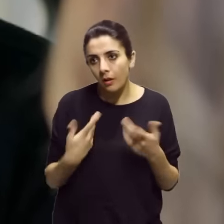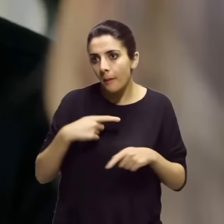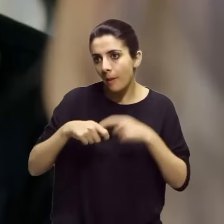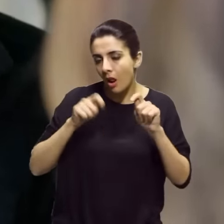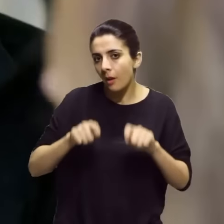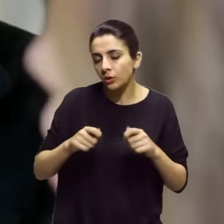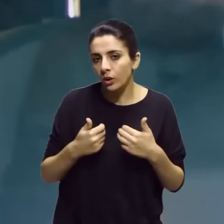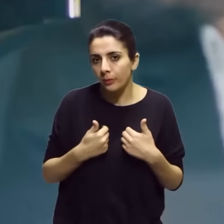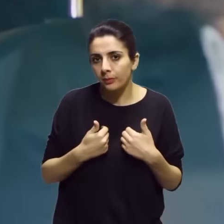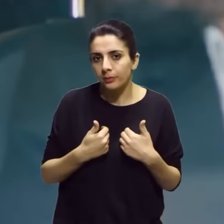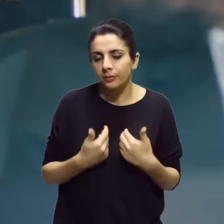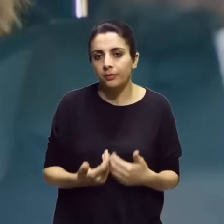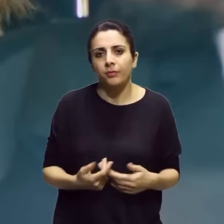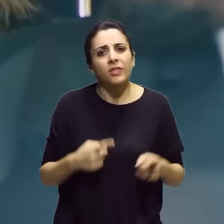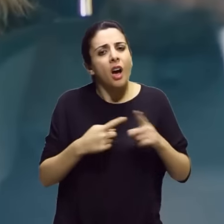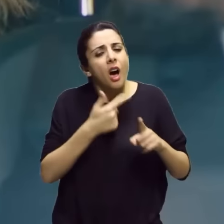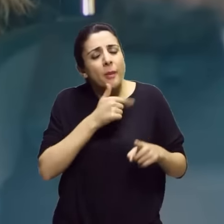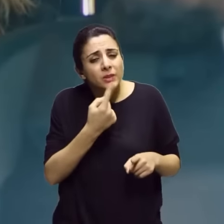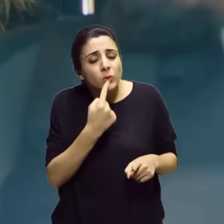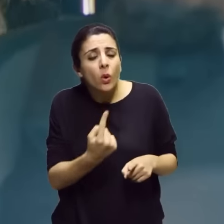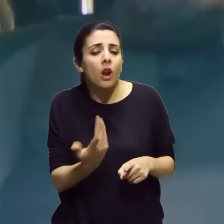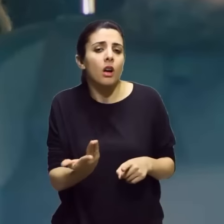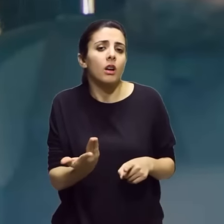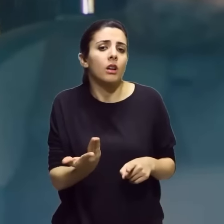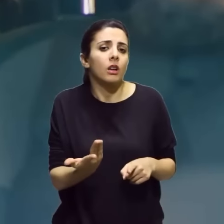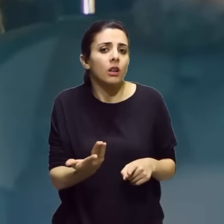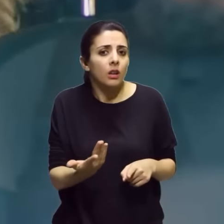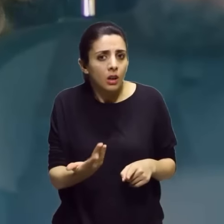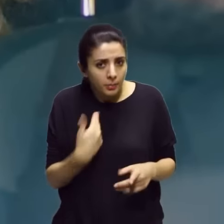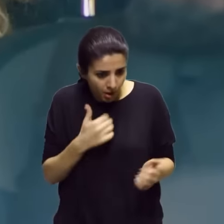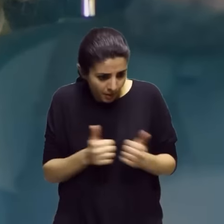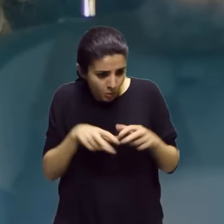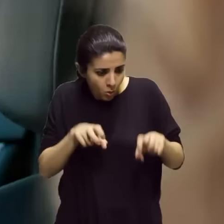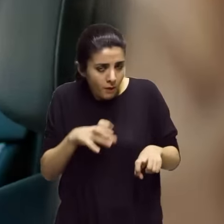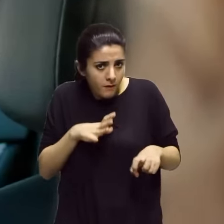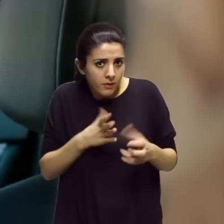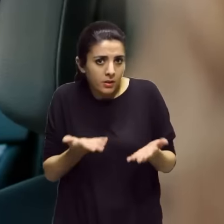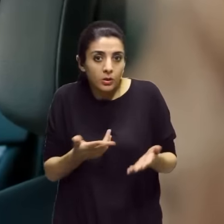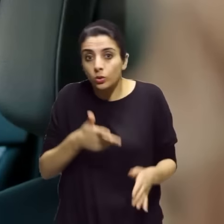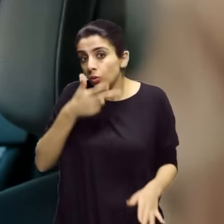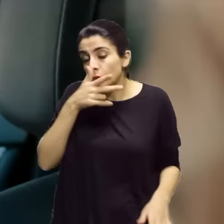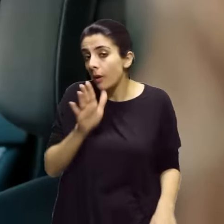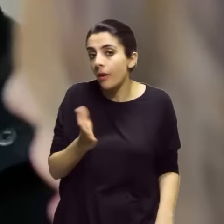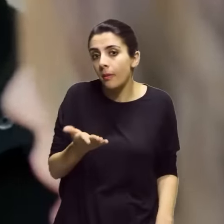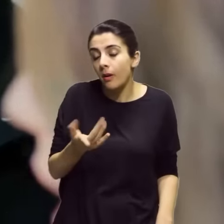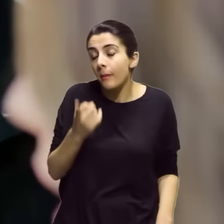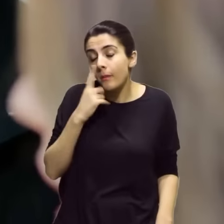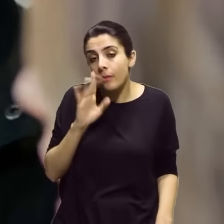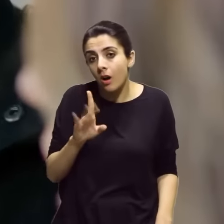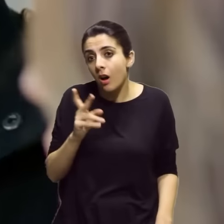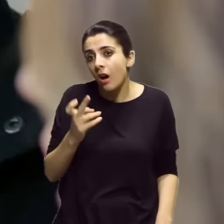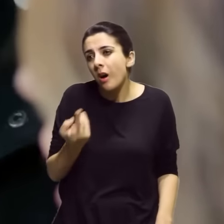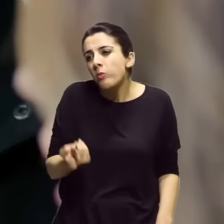Bağlayacağım tabii. Ya Tahir abi bir şey söylesene şuna. Ya zaten yanımda oturuyor. Kusura bakma Zeyno. Şimdi bak,